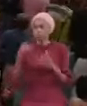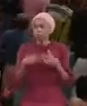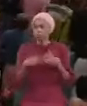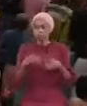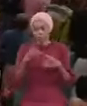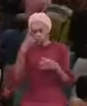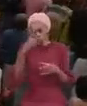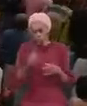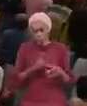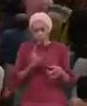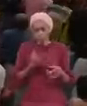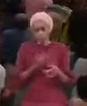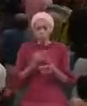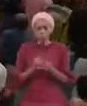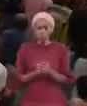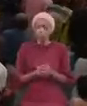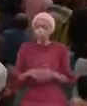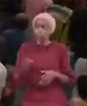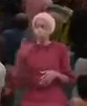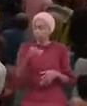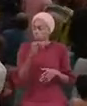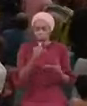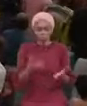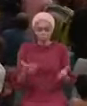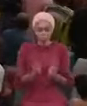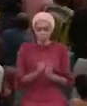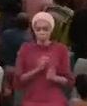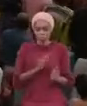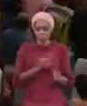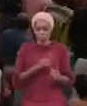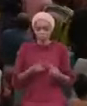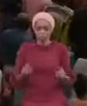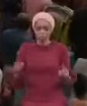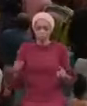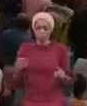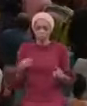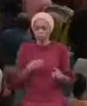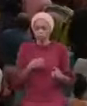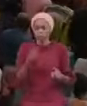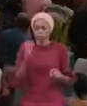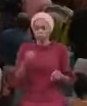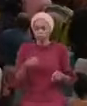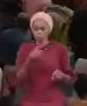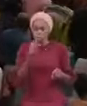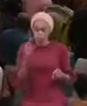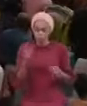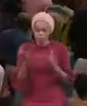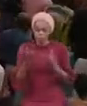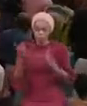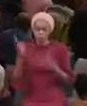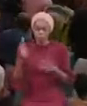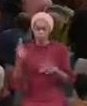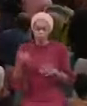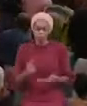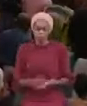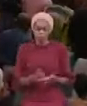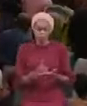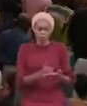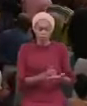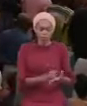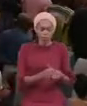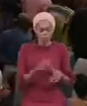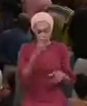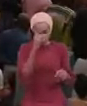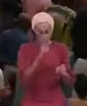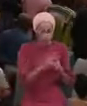représentants ici les frères les pauvres les sœurs pauvres là-bas sont là-bas sont autour de nous et pr ce qu'on peut faire pour